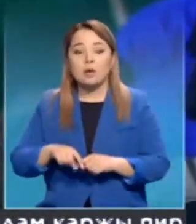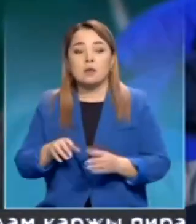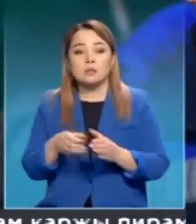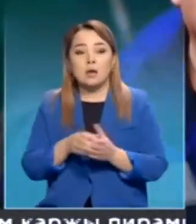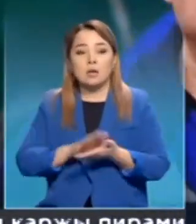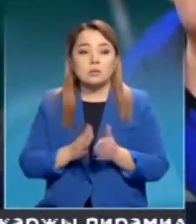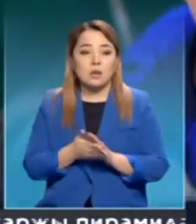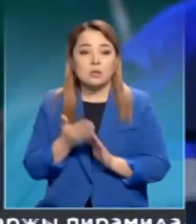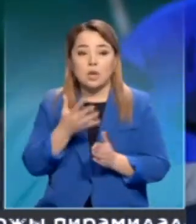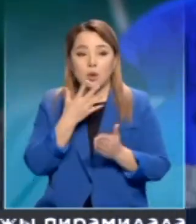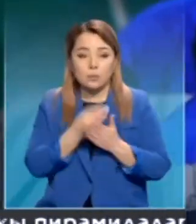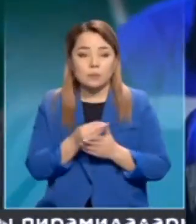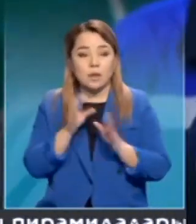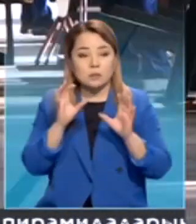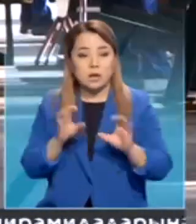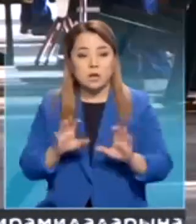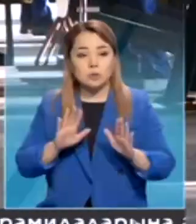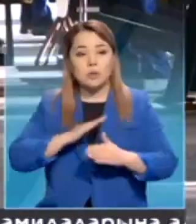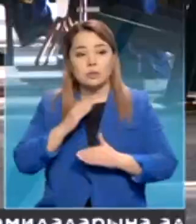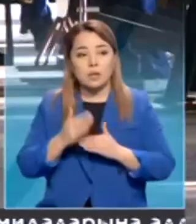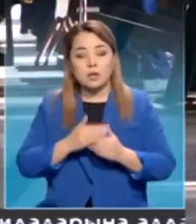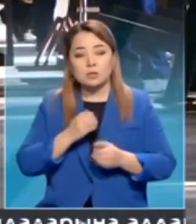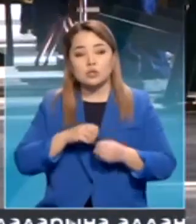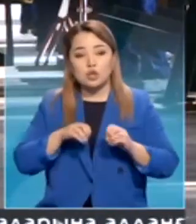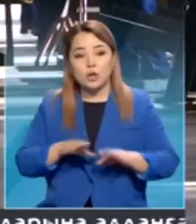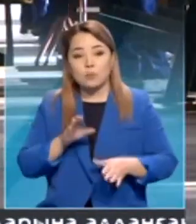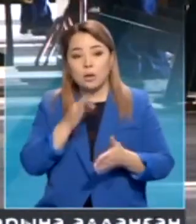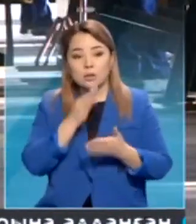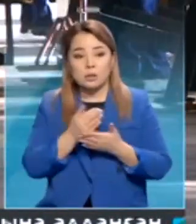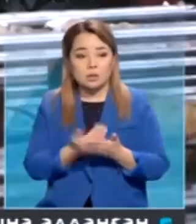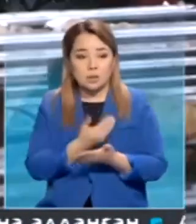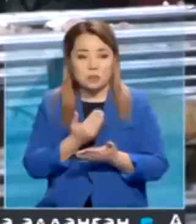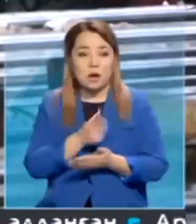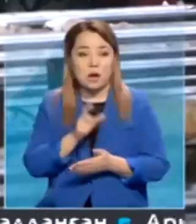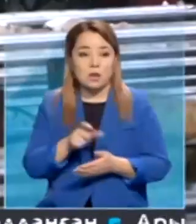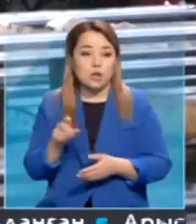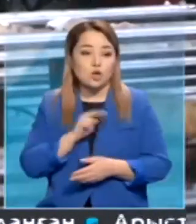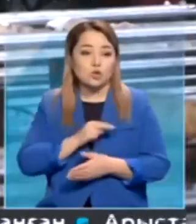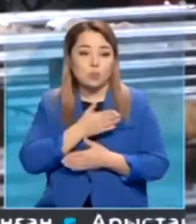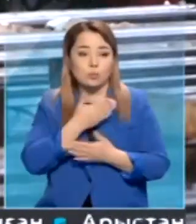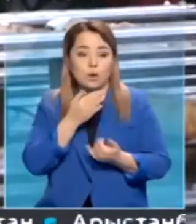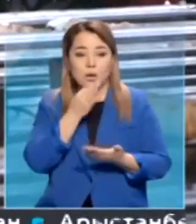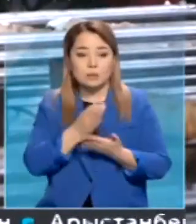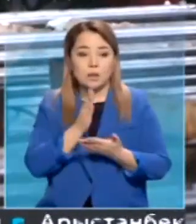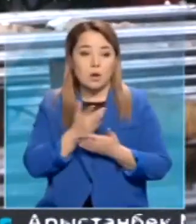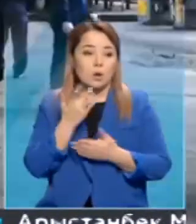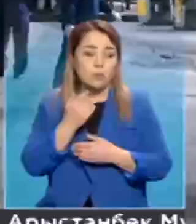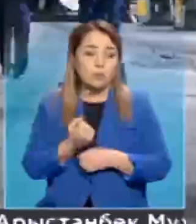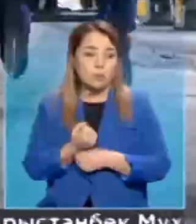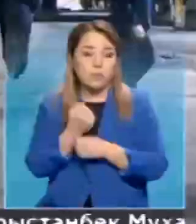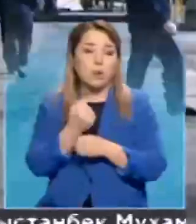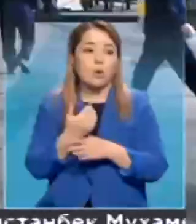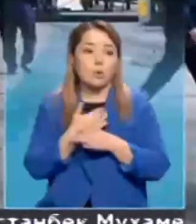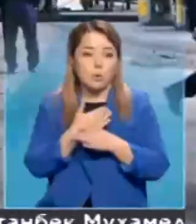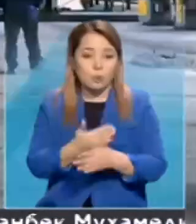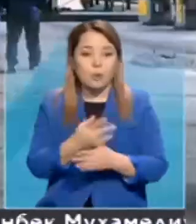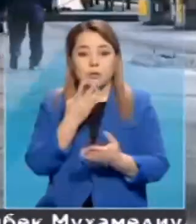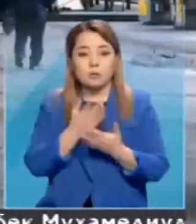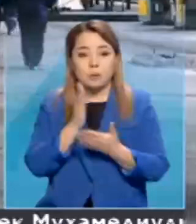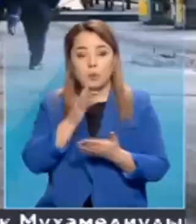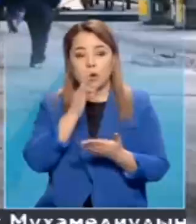коммерциялық келісімдер тек заң аясында шешілуі керек дегенді алға тартып отыр. Ал адамдардың жұмыссыз қалмауы үшін қолдан келген көмектің бәрін